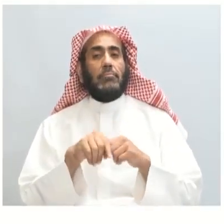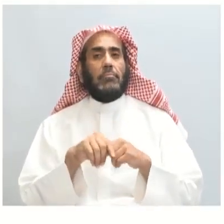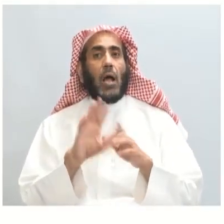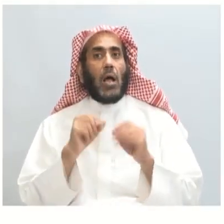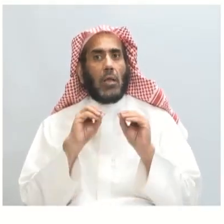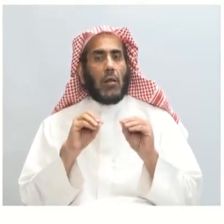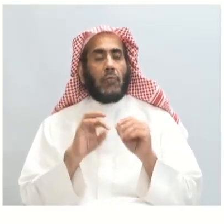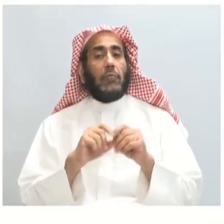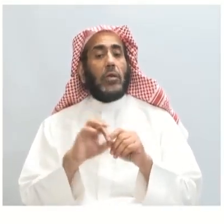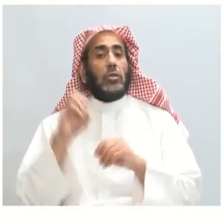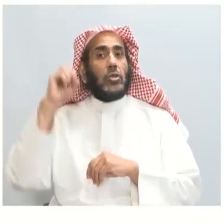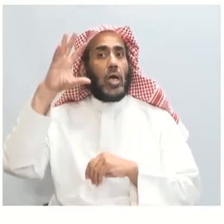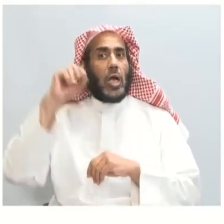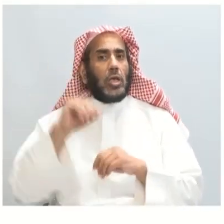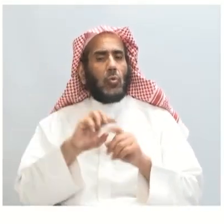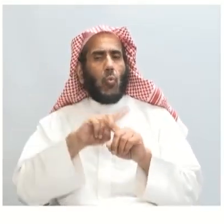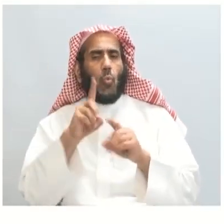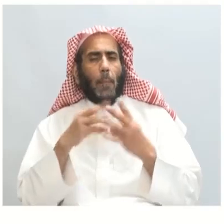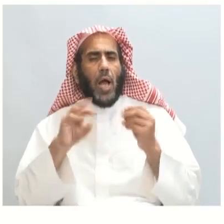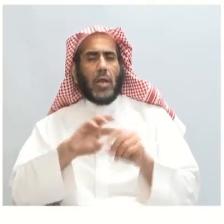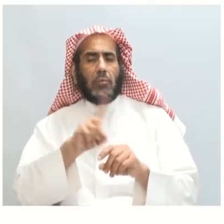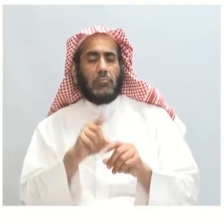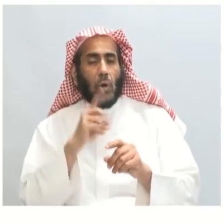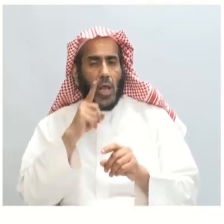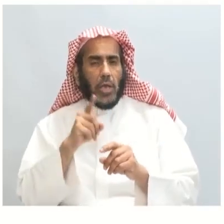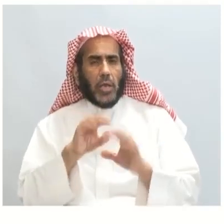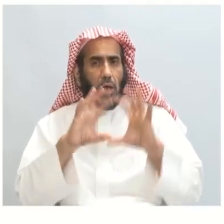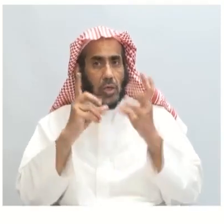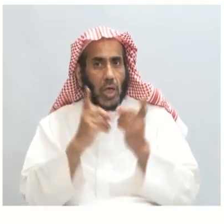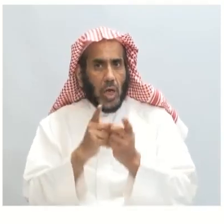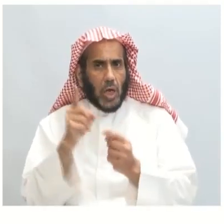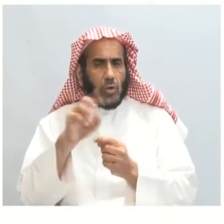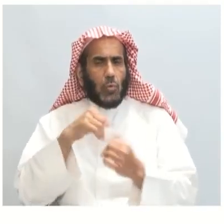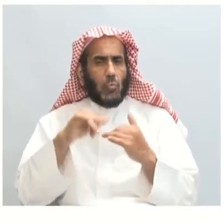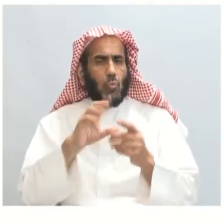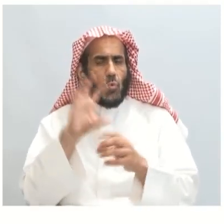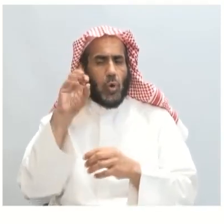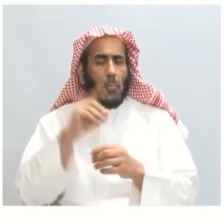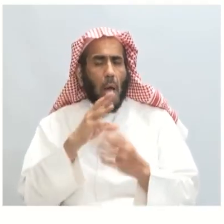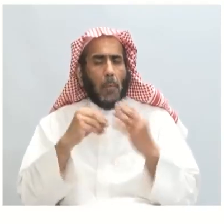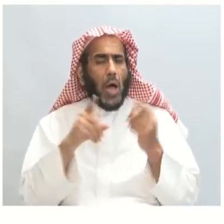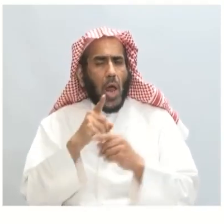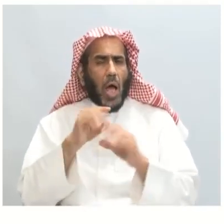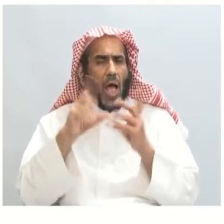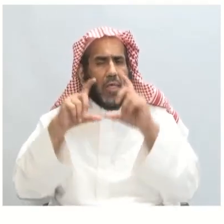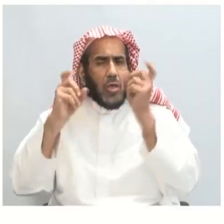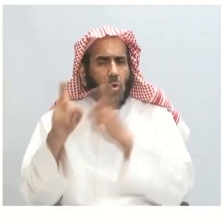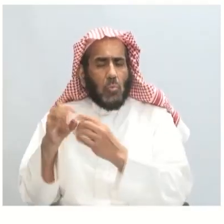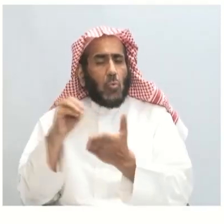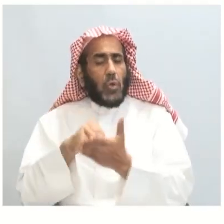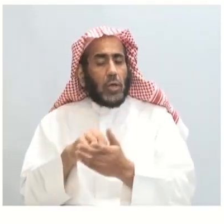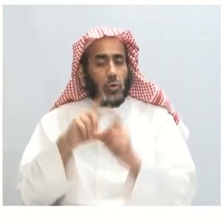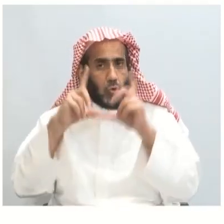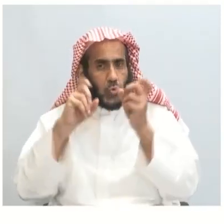اتعرف الاشارات المروريه ومعانيها اذا لدينا اشارات مروريه ما معنى هذه الاشاره او لماذا وضعت